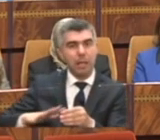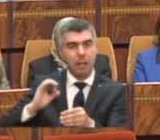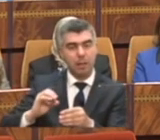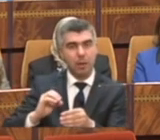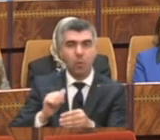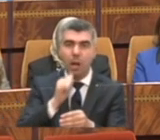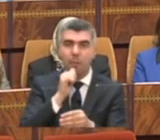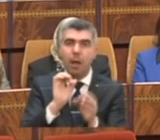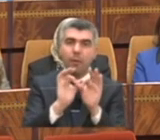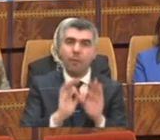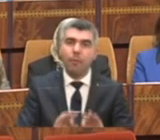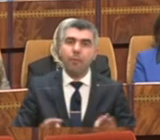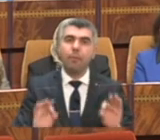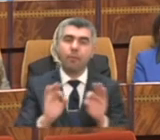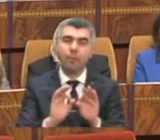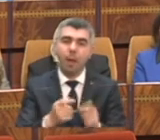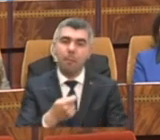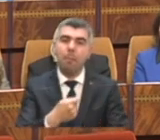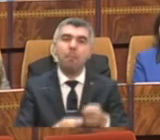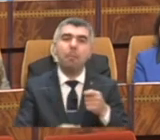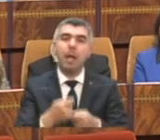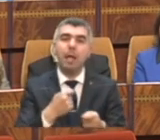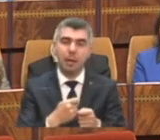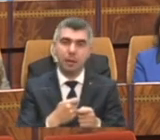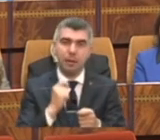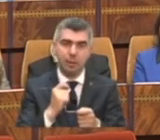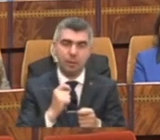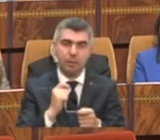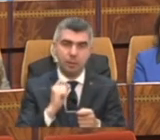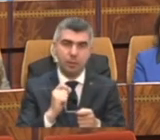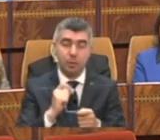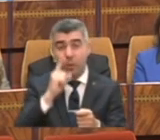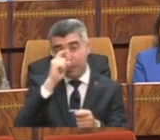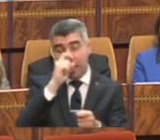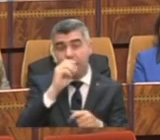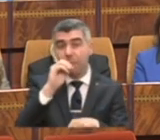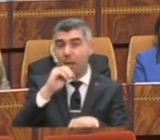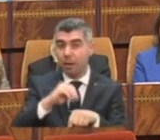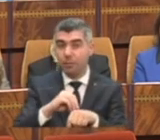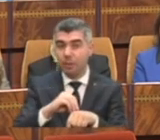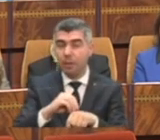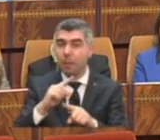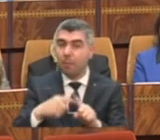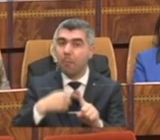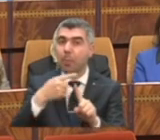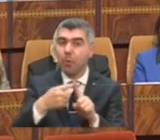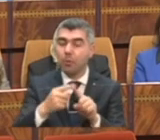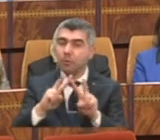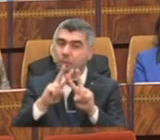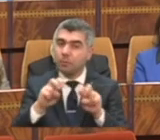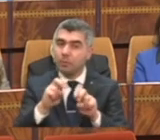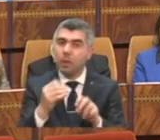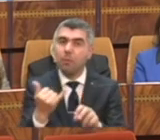الصالح للشرب كيشرب من الماء ديال البير ديال الجمعية. والخطير في الأمر السيدة الوزيرة، وبغيتكم أنا تفتحوا تحقيق في هذا الشأن،